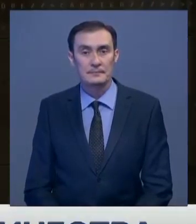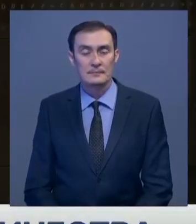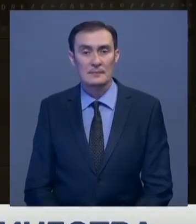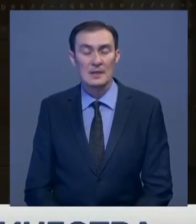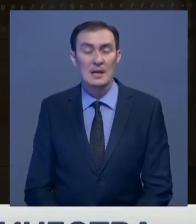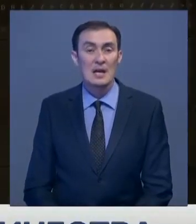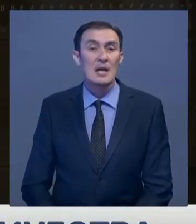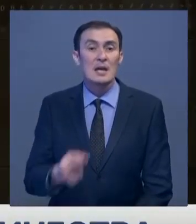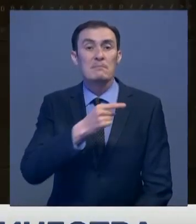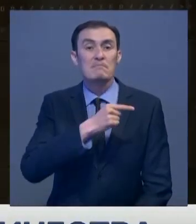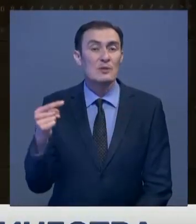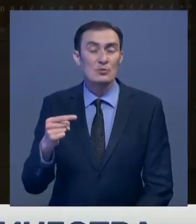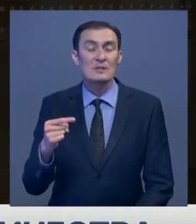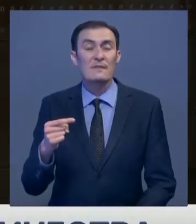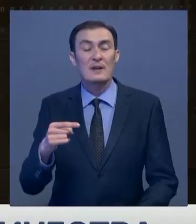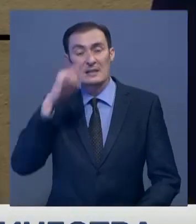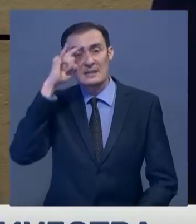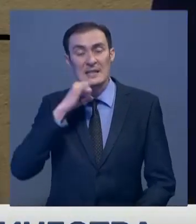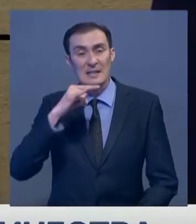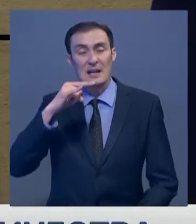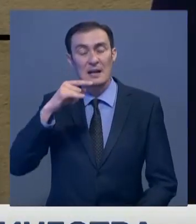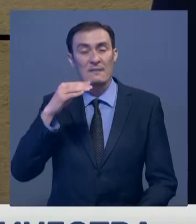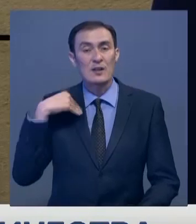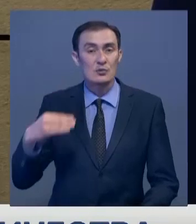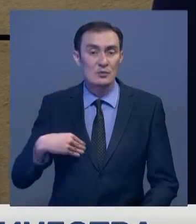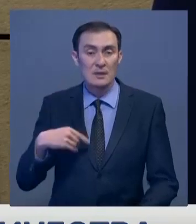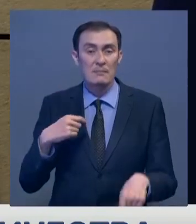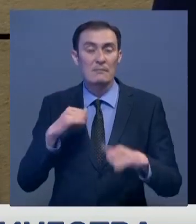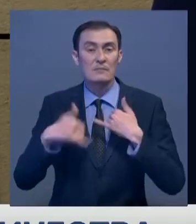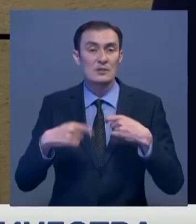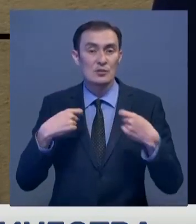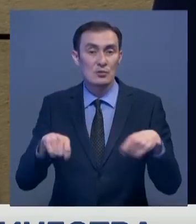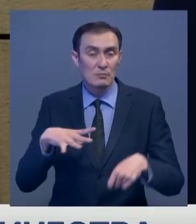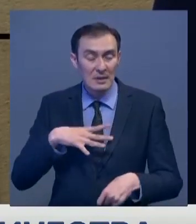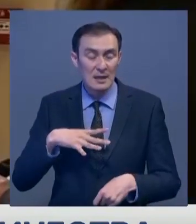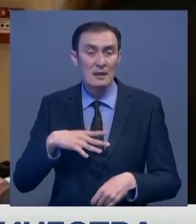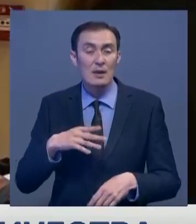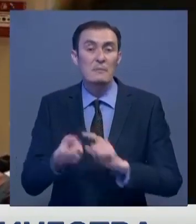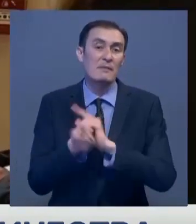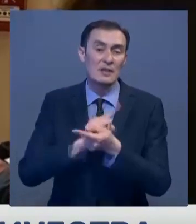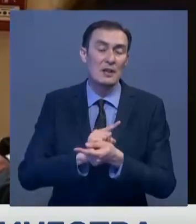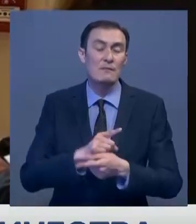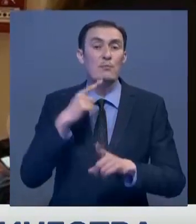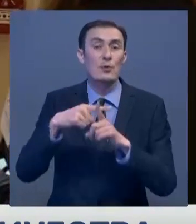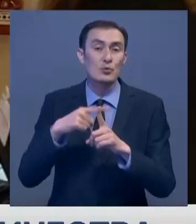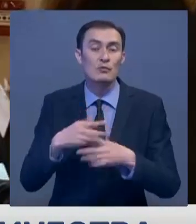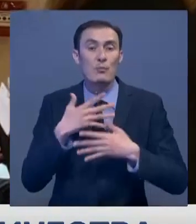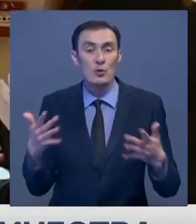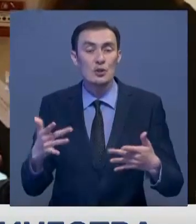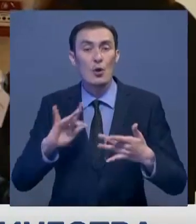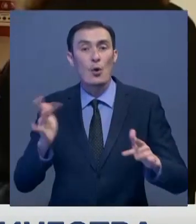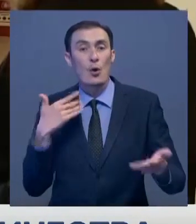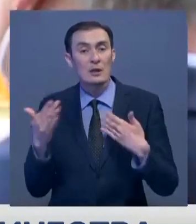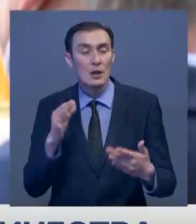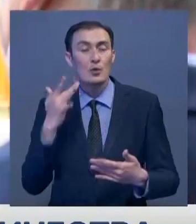Минусы пандемии в казахстанско-французском деловом сотрудничестве превратились в плюсы. Закрытые границы увели максимум общения в онлайн.